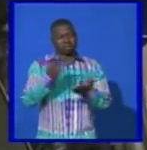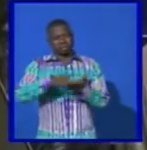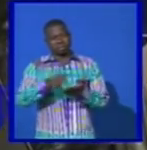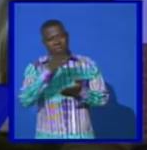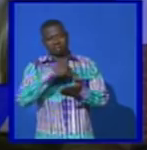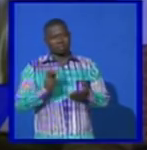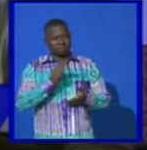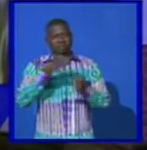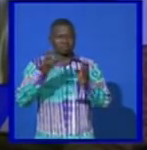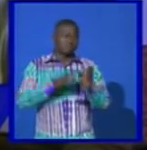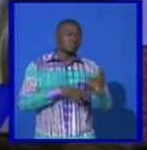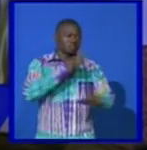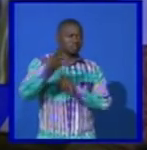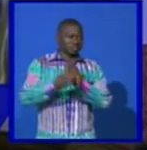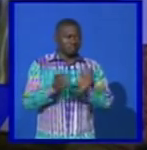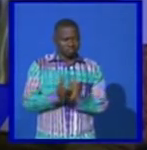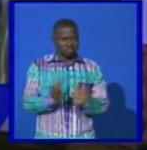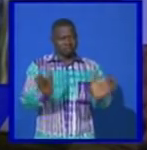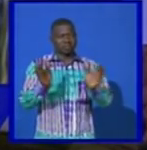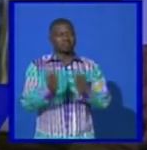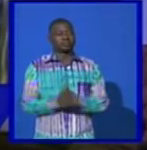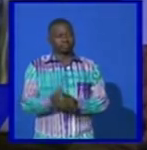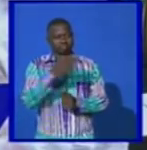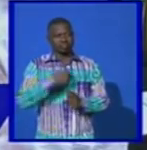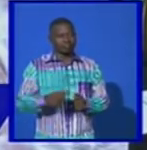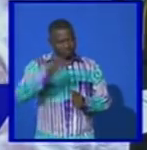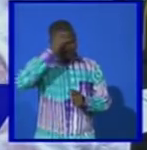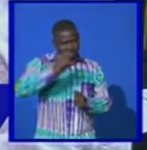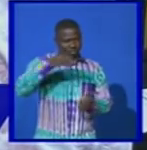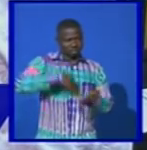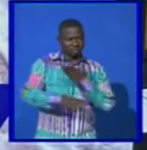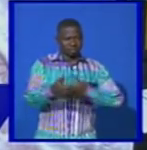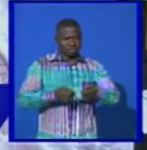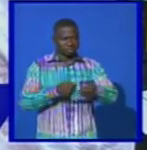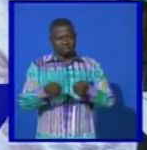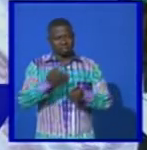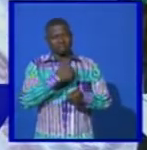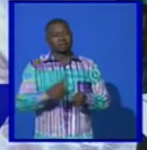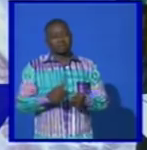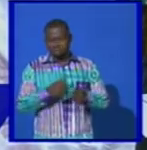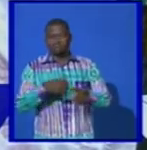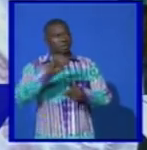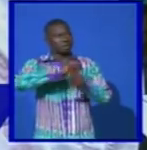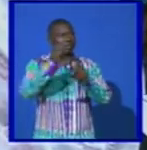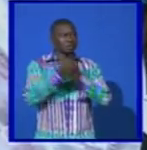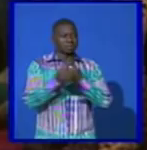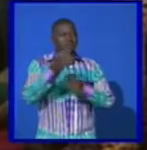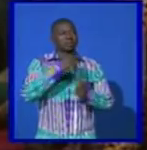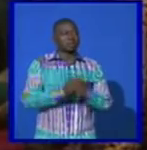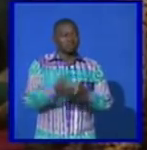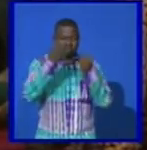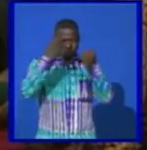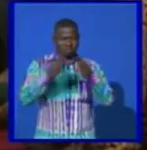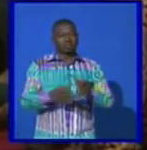notre société. Civisme fiscal, civisme dans la gouvernance et dans la société civile, ce sont autant de points qui sont abordés